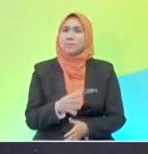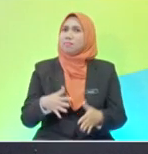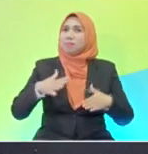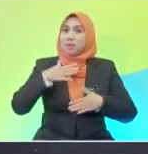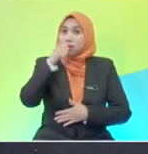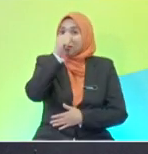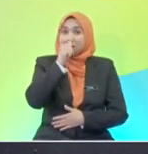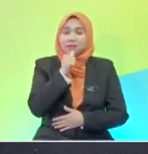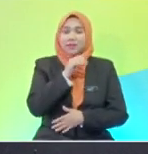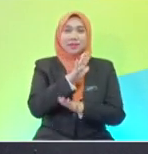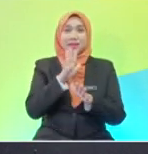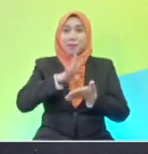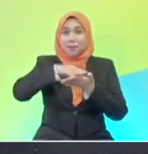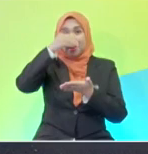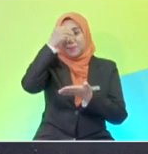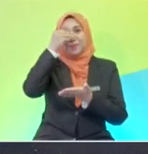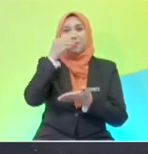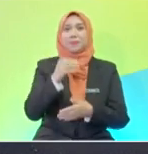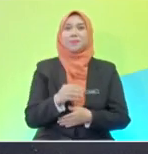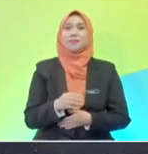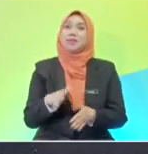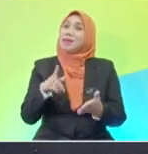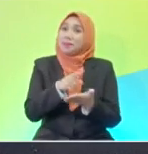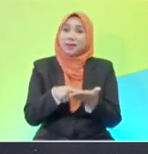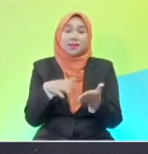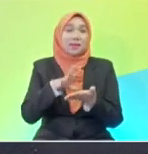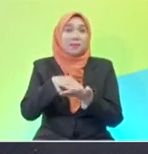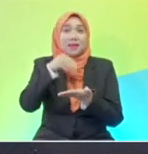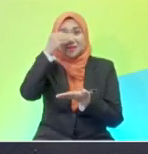Sabana belajar hari ini kan kita belajar